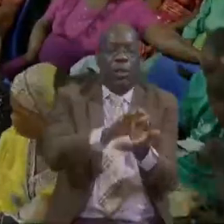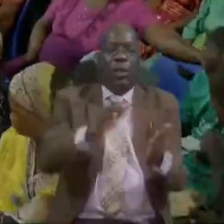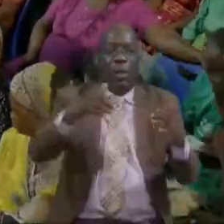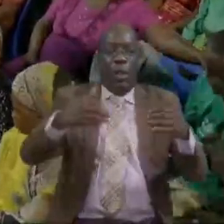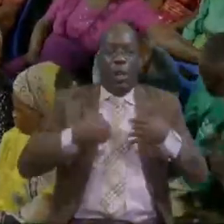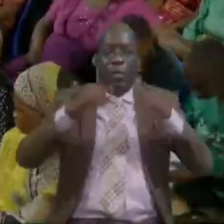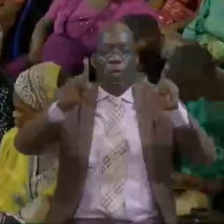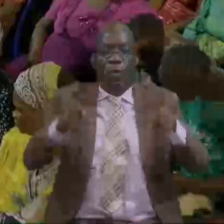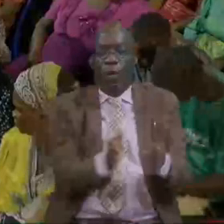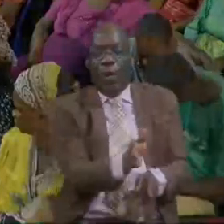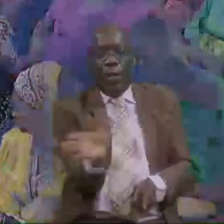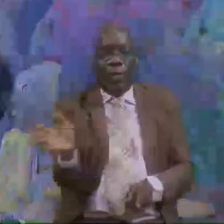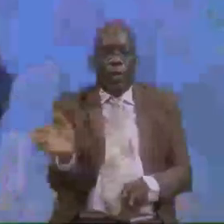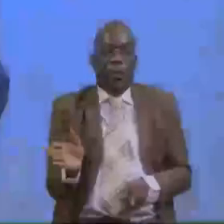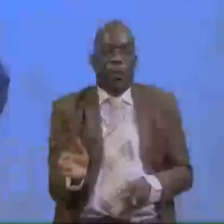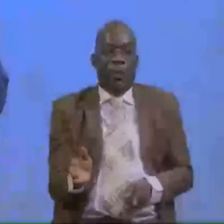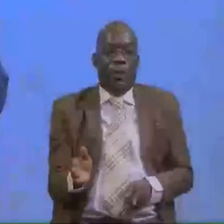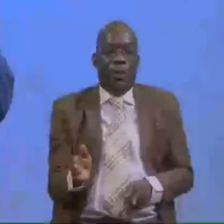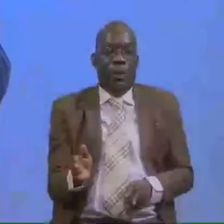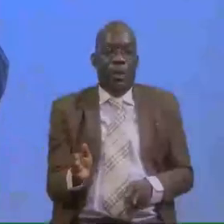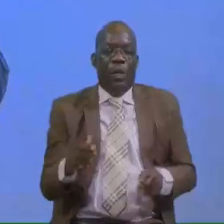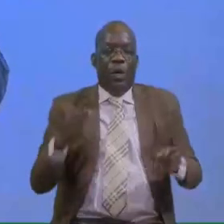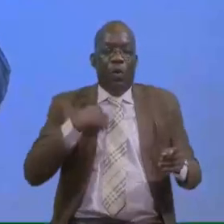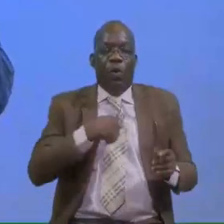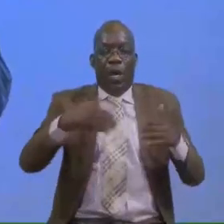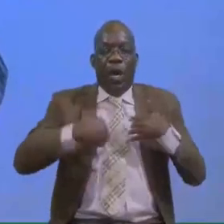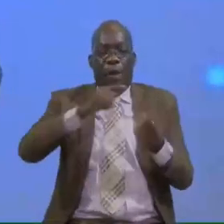sa propre voie.